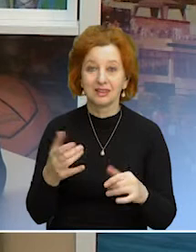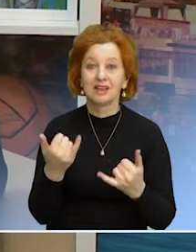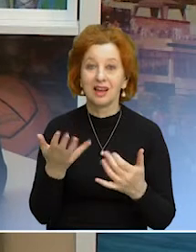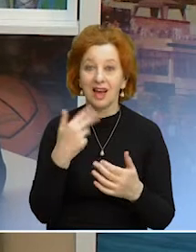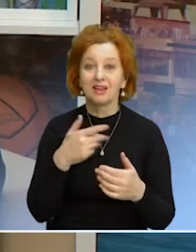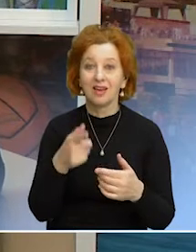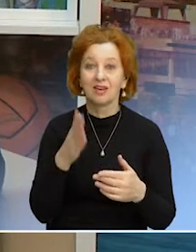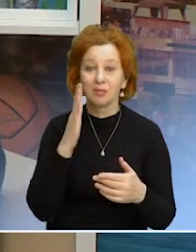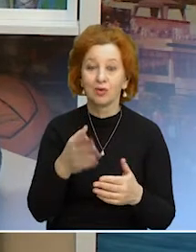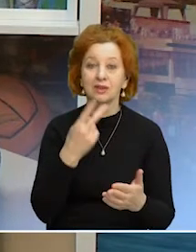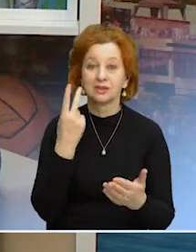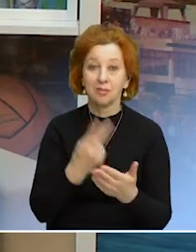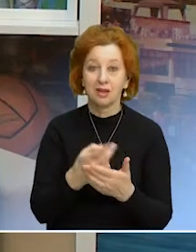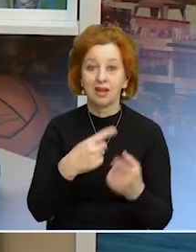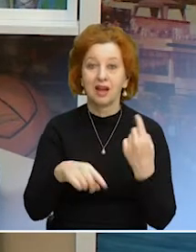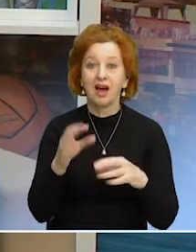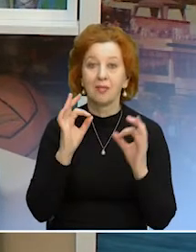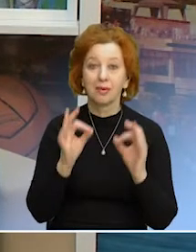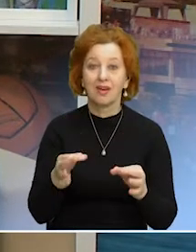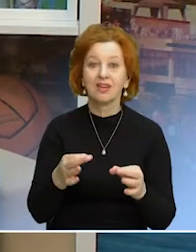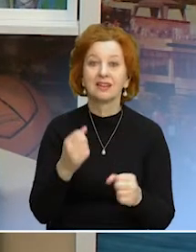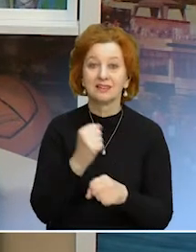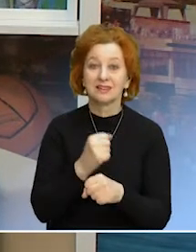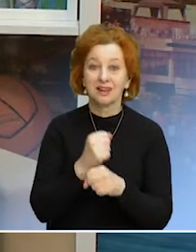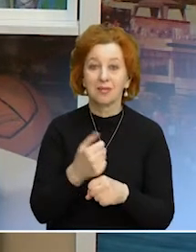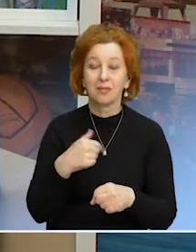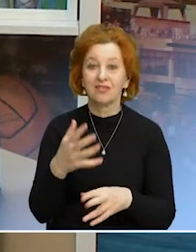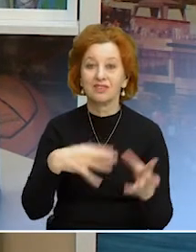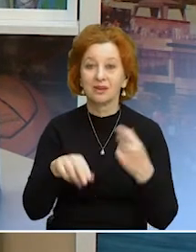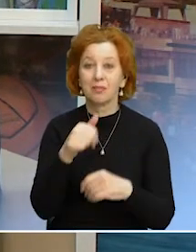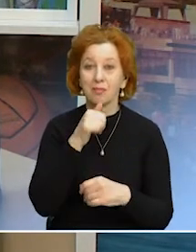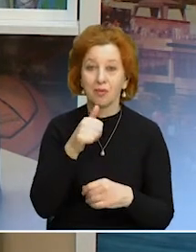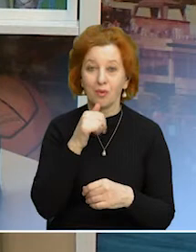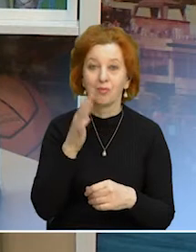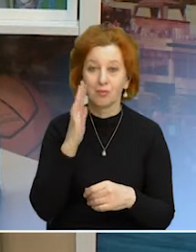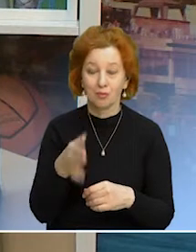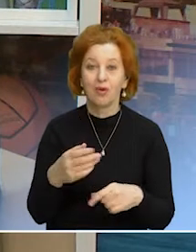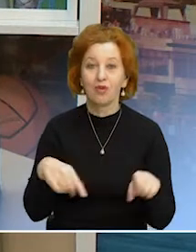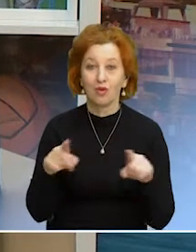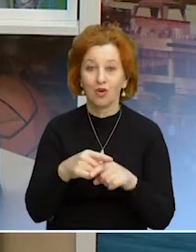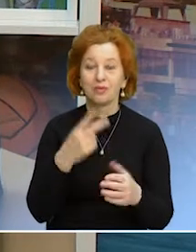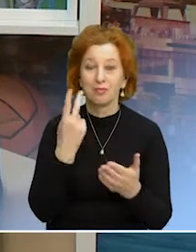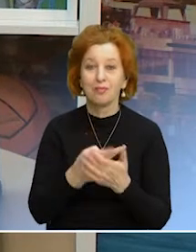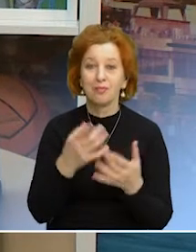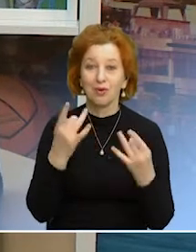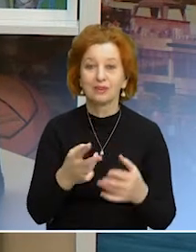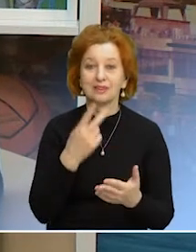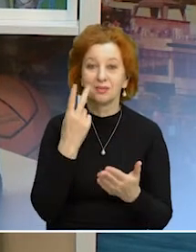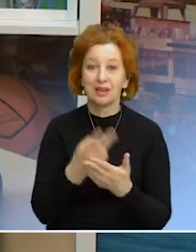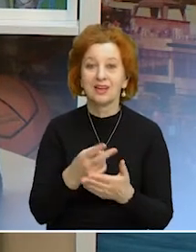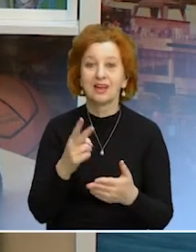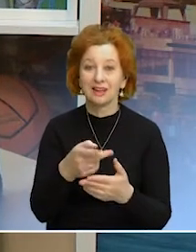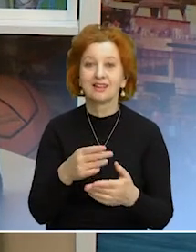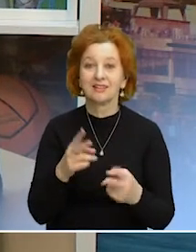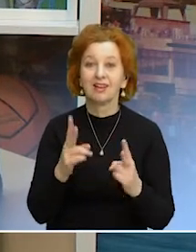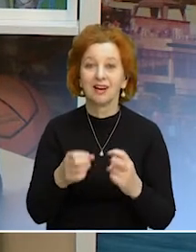это то, что сейчас, когда вы будете смотреть, как правильно делать бёрпи, мы с Ирой будем пробовать, будем делать мы сейчас. Будем тоже просто смотреть. Будем